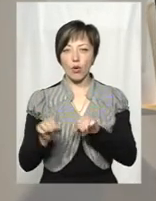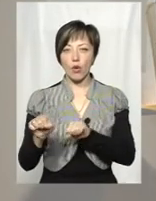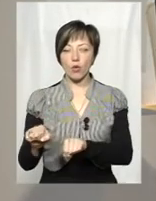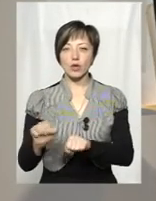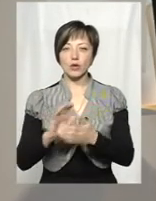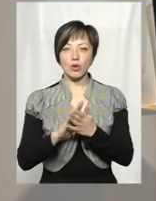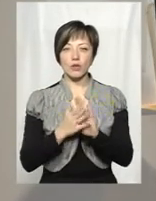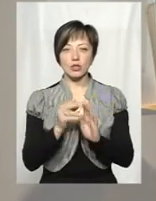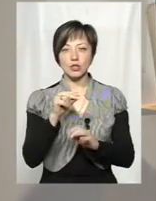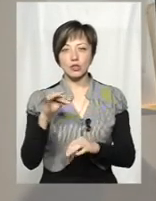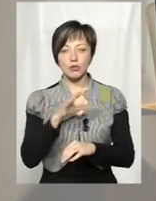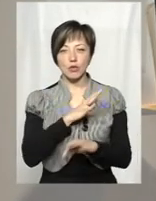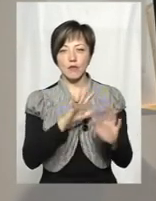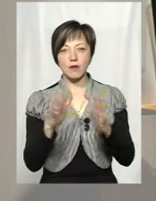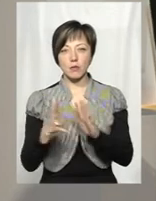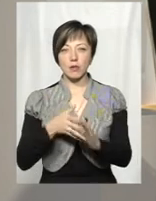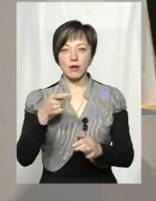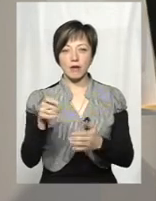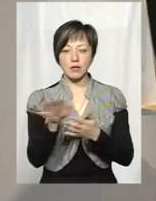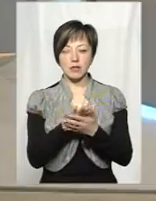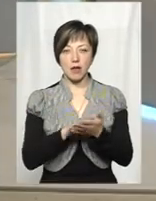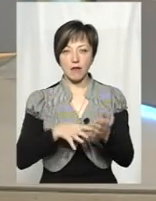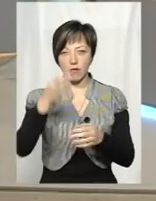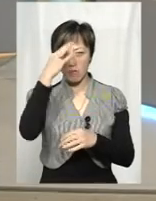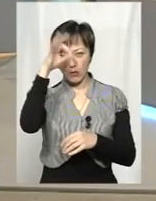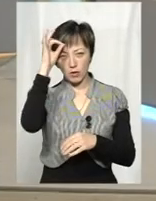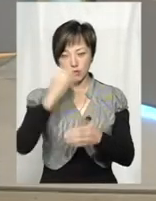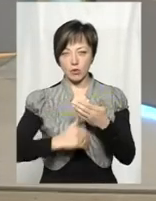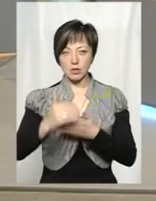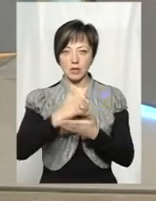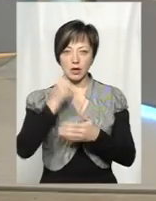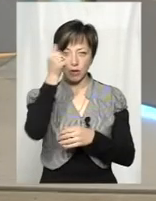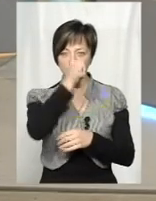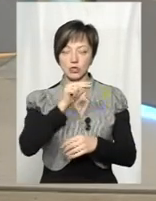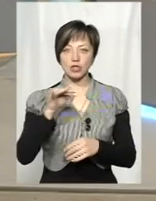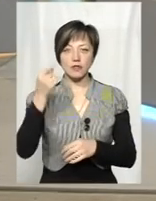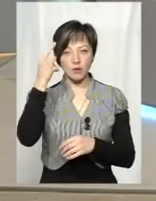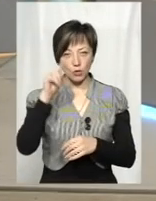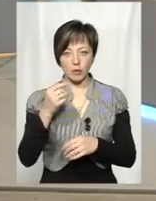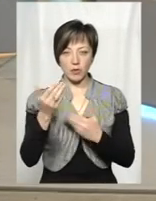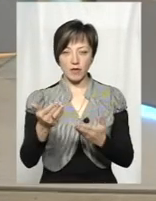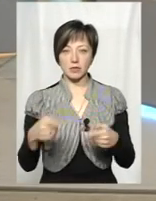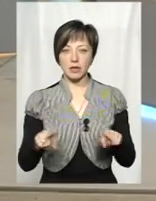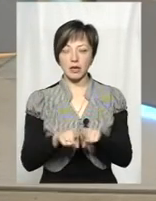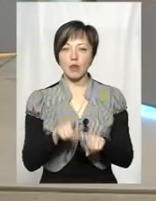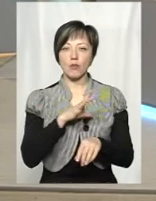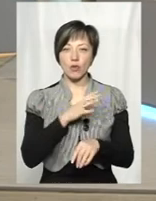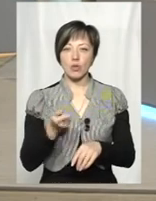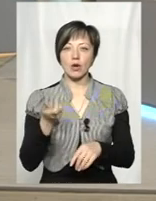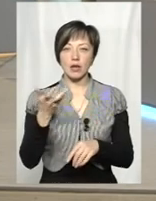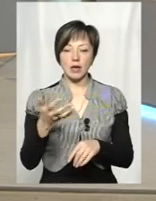договори, чи були випадки, що вони подавали заяви в поліції впродовж останніх років? Чи вам такі відомі? Ну, було кілька